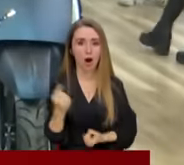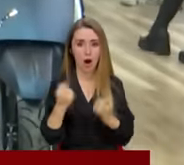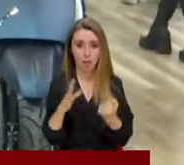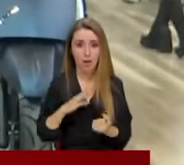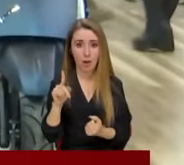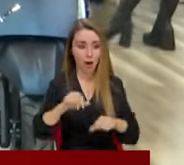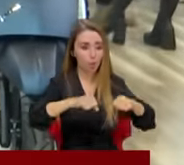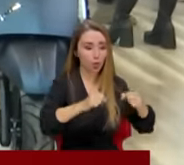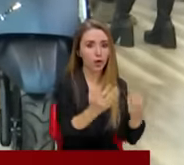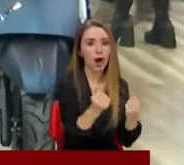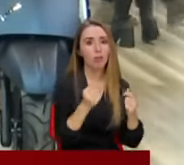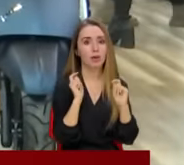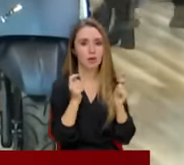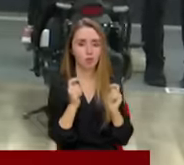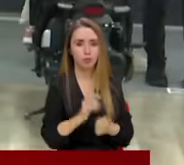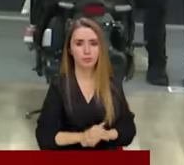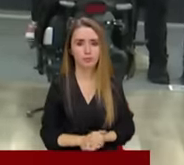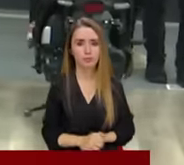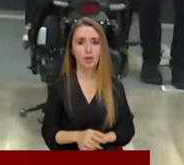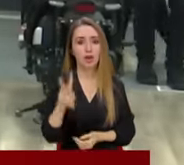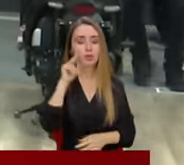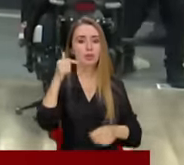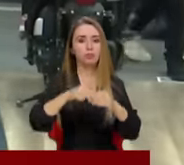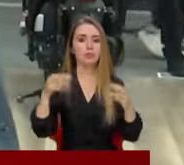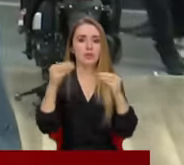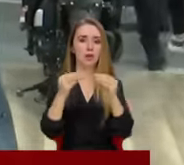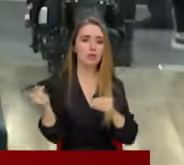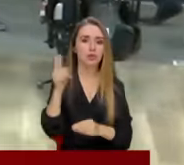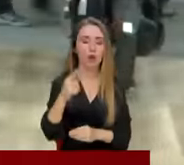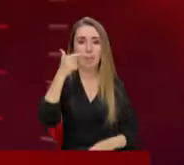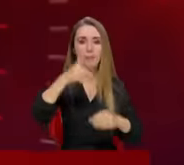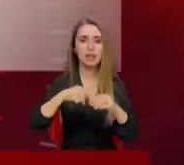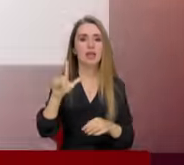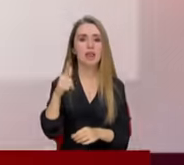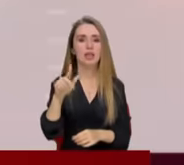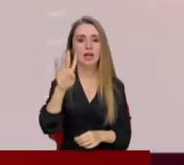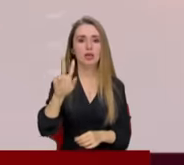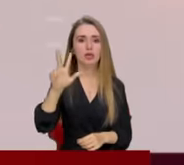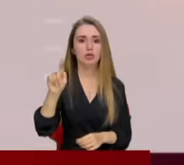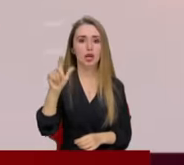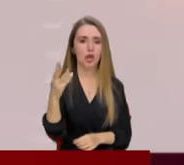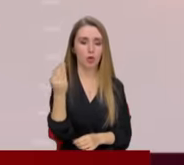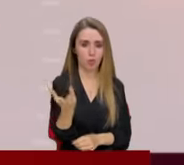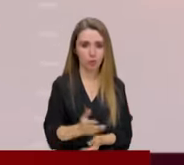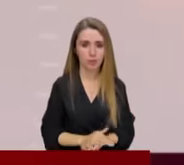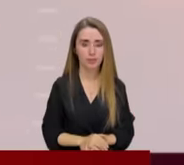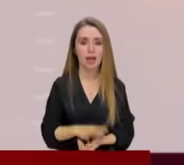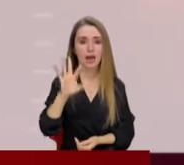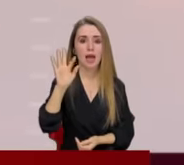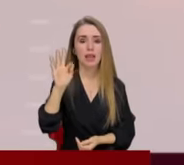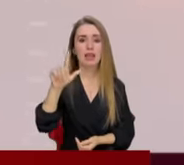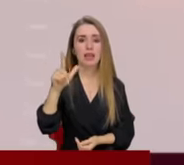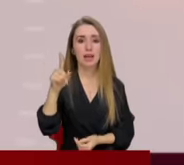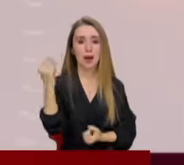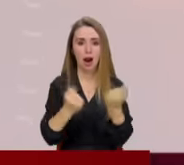ama motosiklete yönelmeyi tercih ediyoruz. Son akaryakıt zamlarından sonra benzinin litresi 43 lira 44 kuruş. 50 litrelik